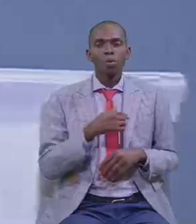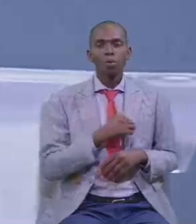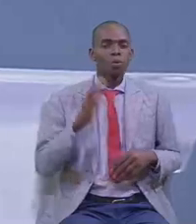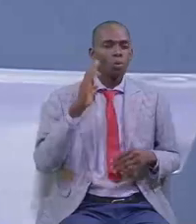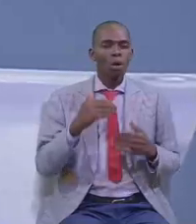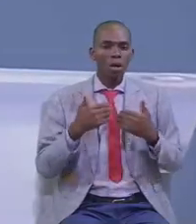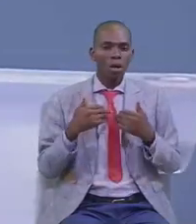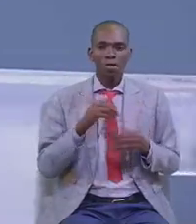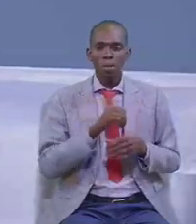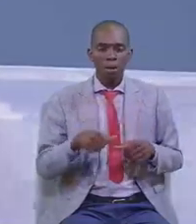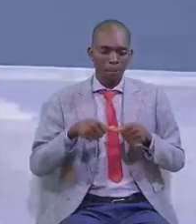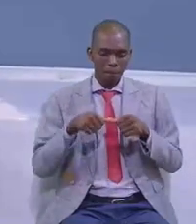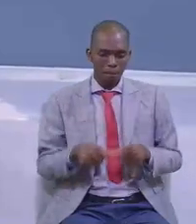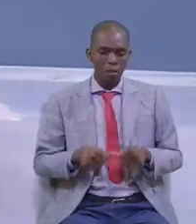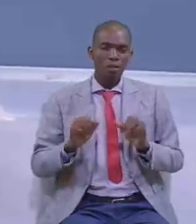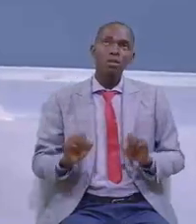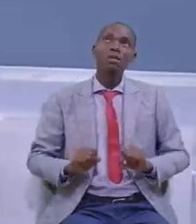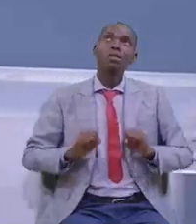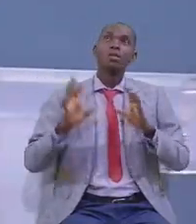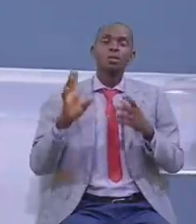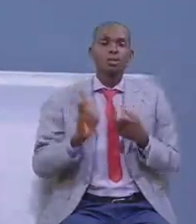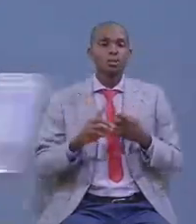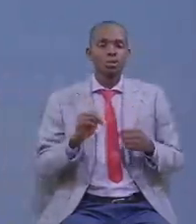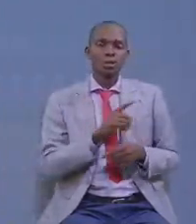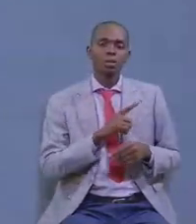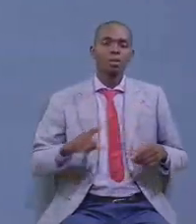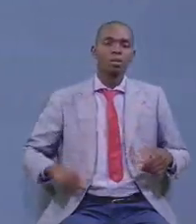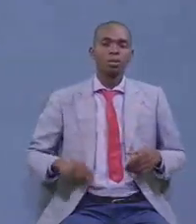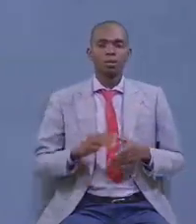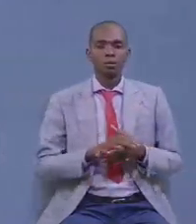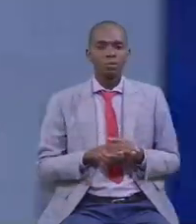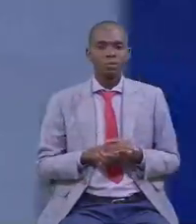Nous avons une soumission permanente au Seigneur.